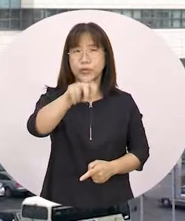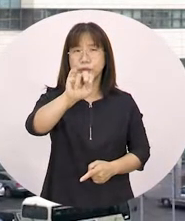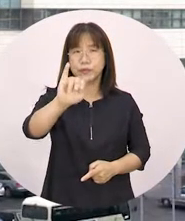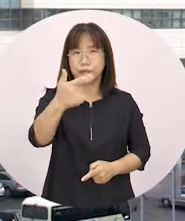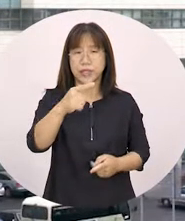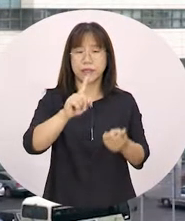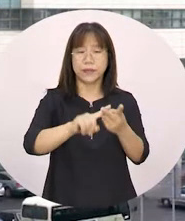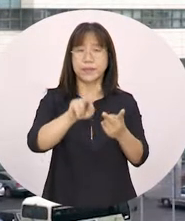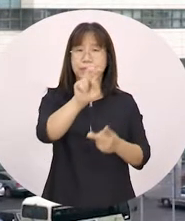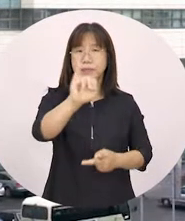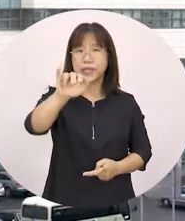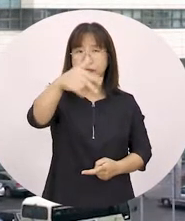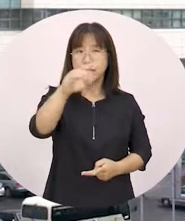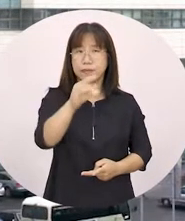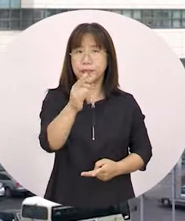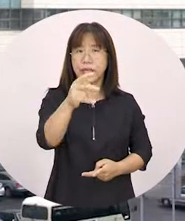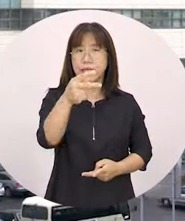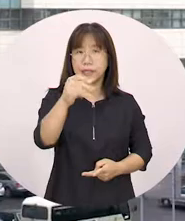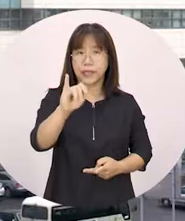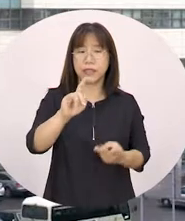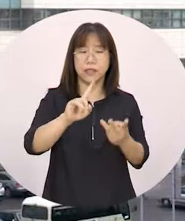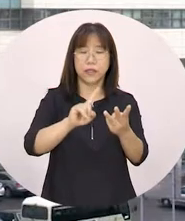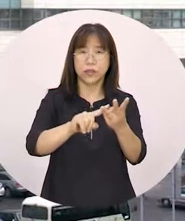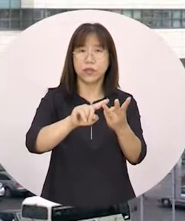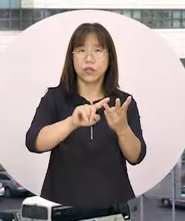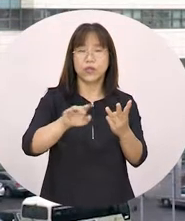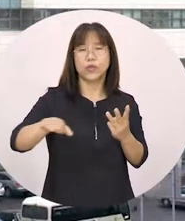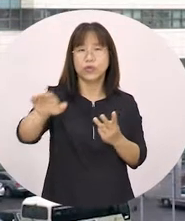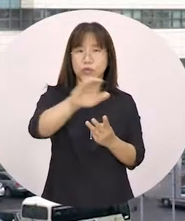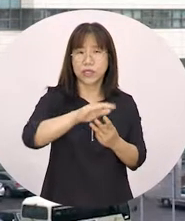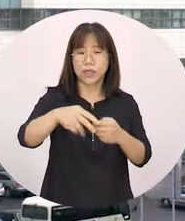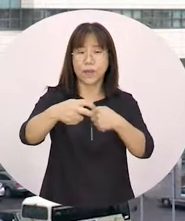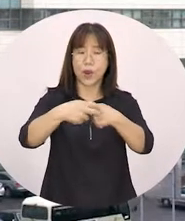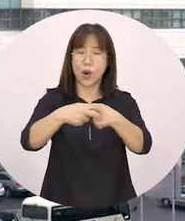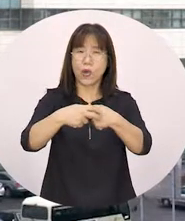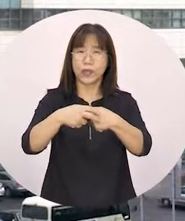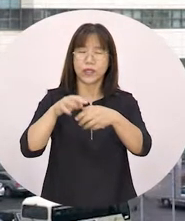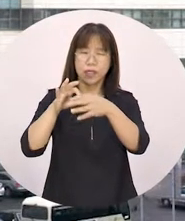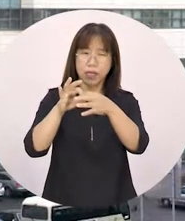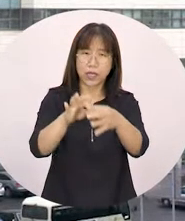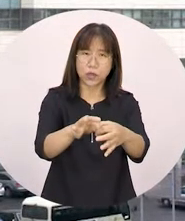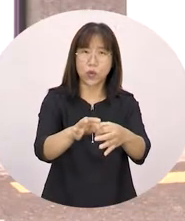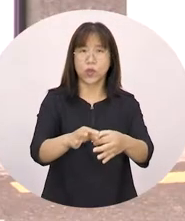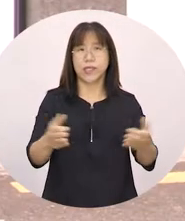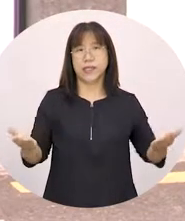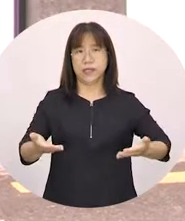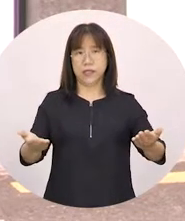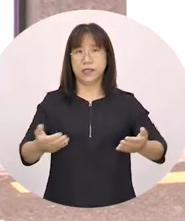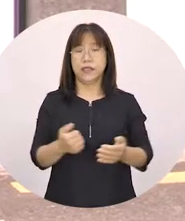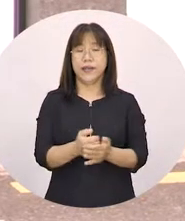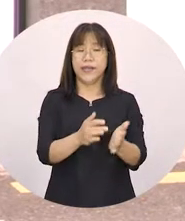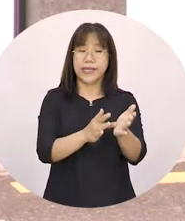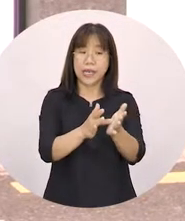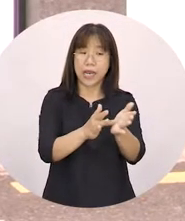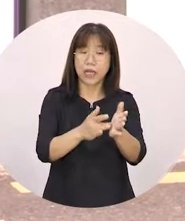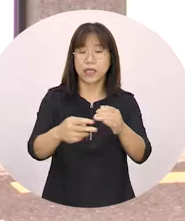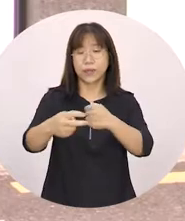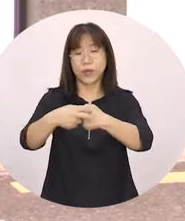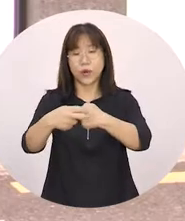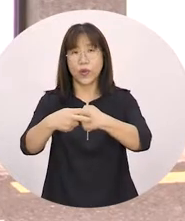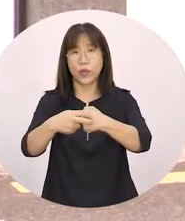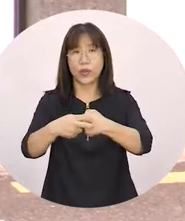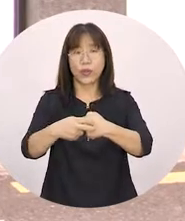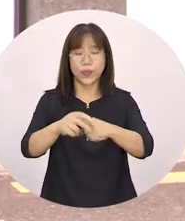미즈메디병원 우리들병원 은 24시간 응급실을 운영하며 추석연휴기간 문을 여는 의료기관과